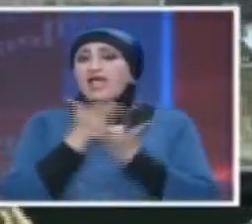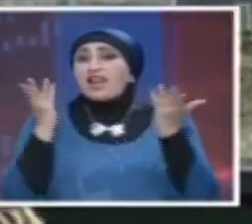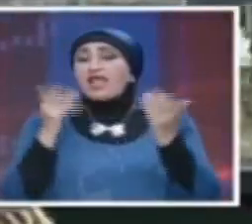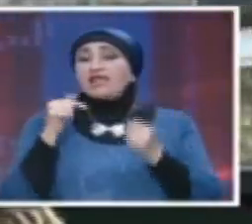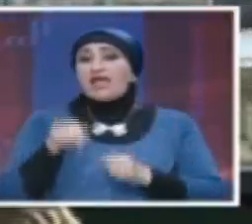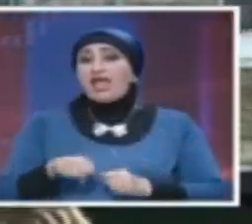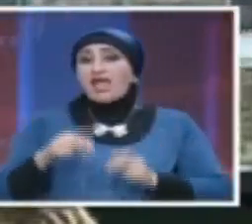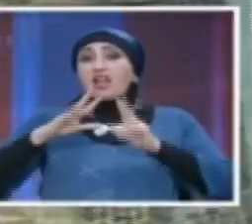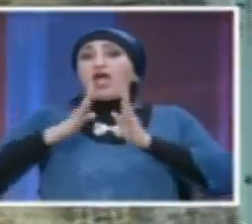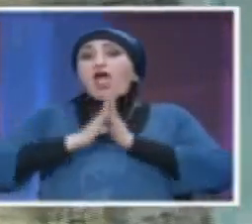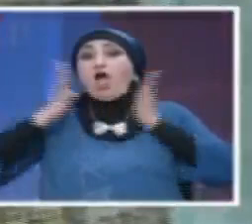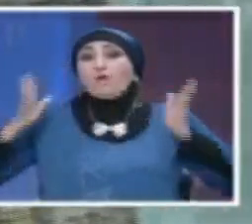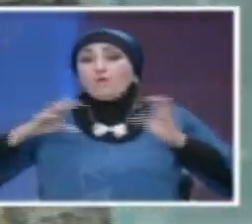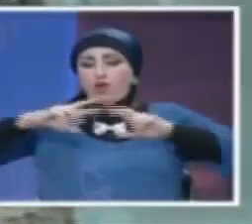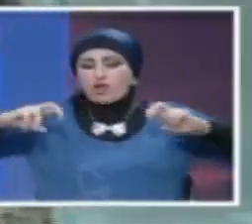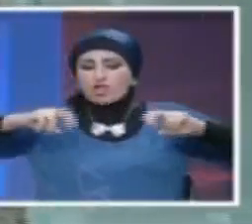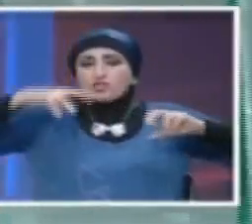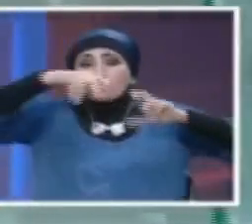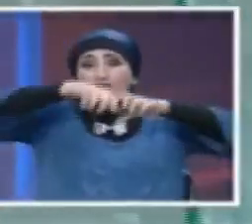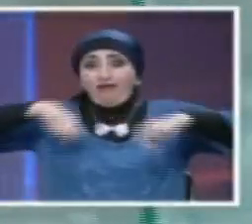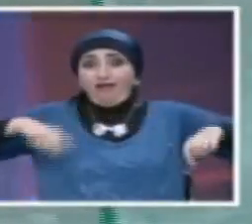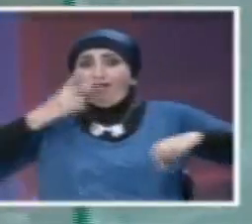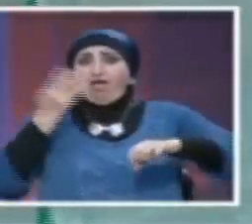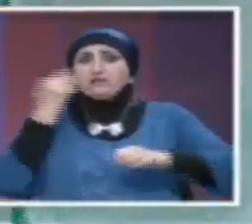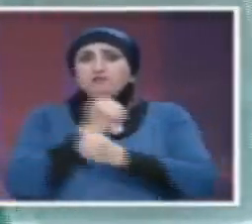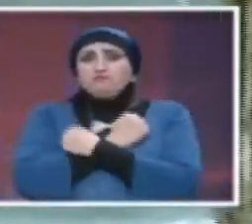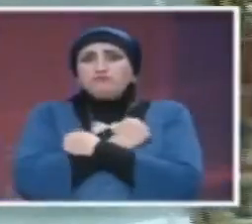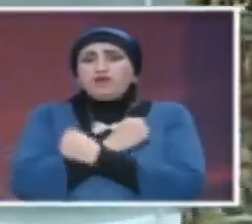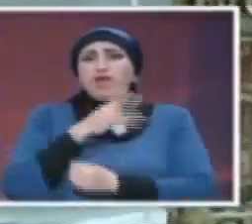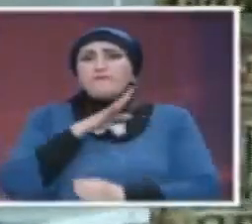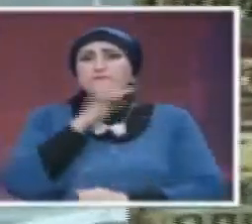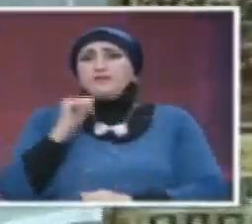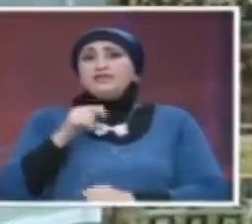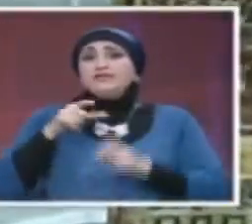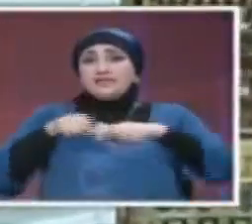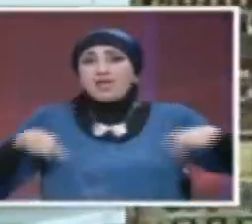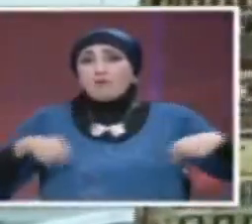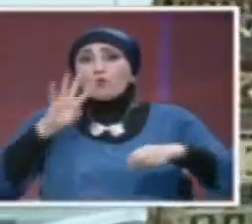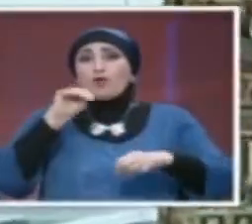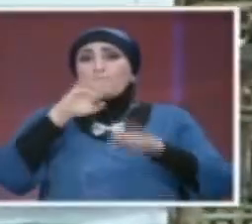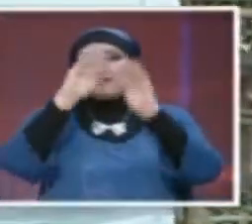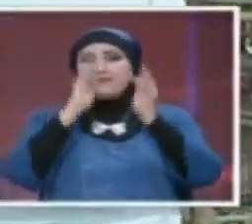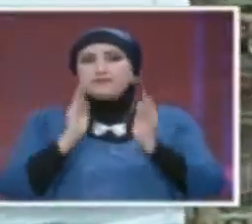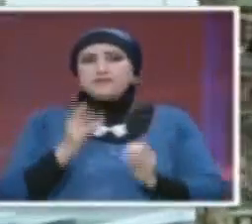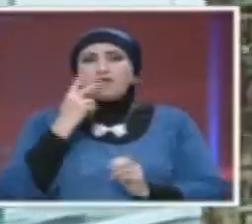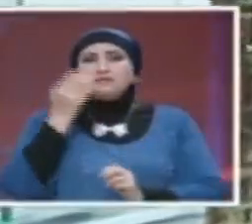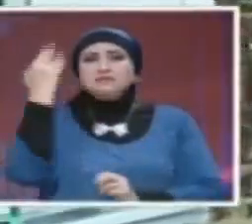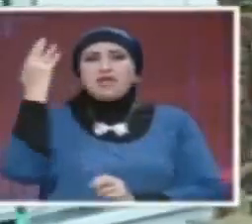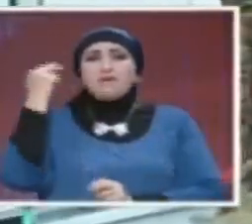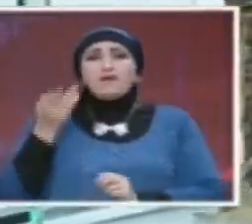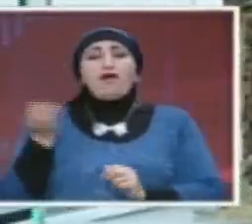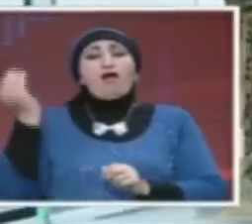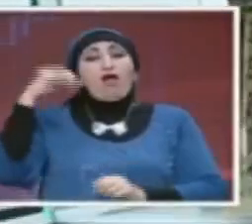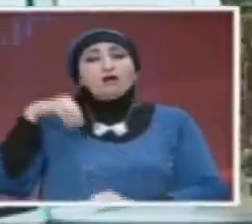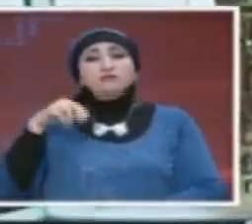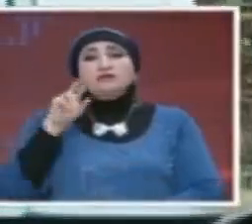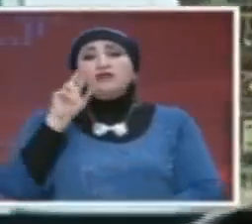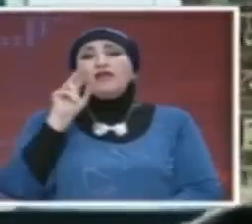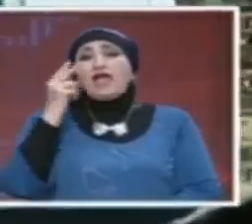الإعلان عن أكبر كشف أثري في سقارة يضم 100 تابوت و40 تمثالا يعود تاريخها